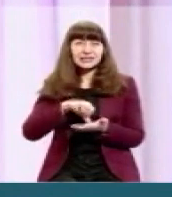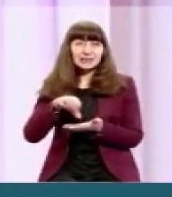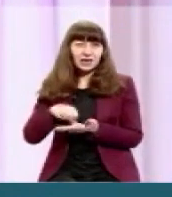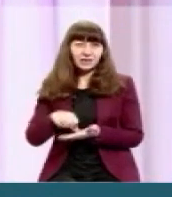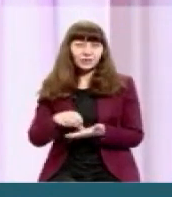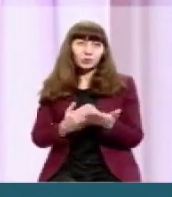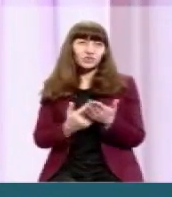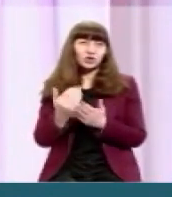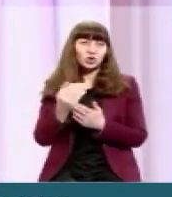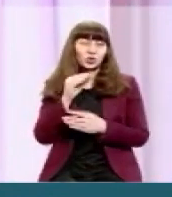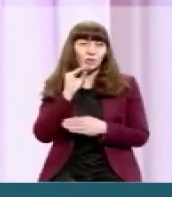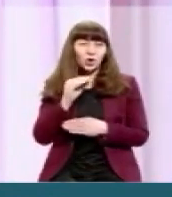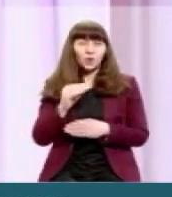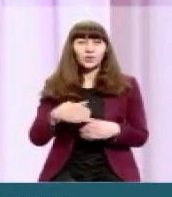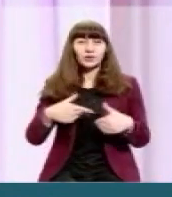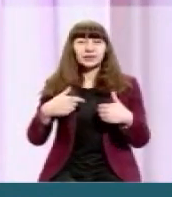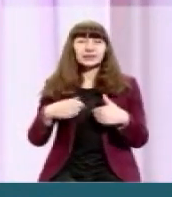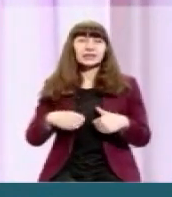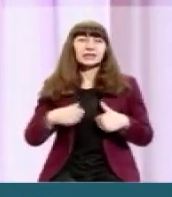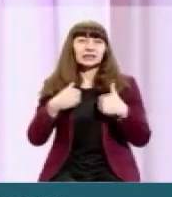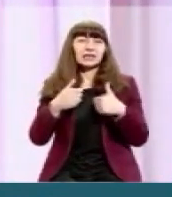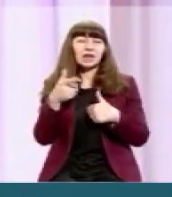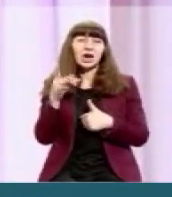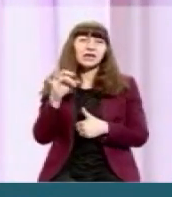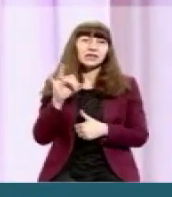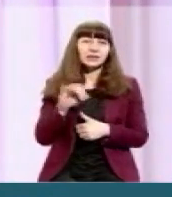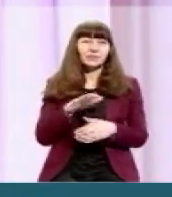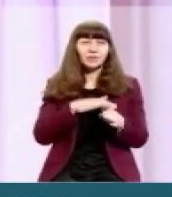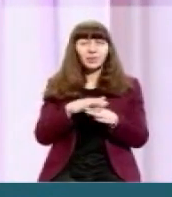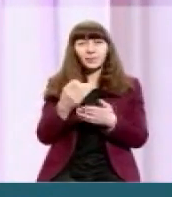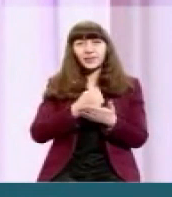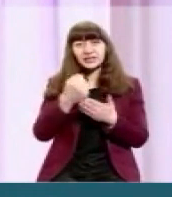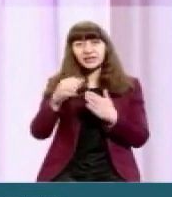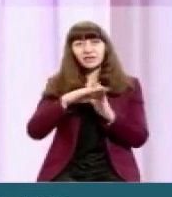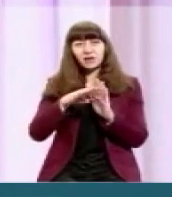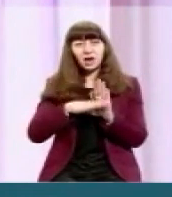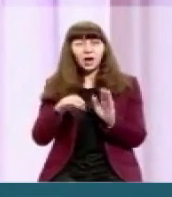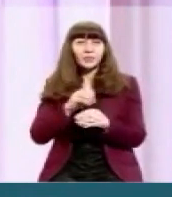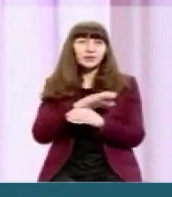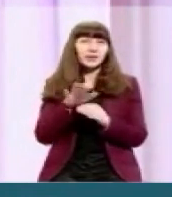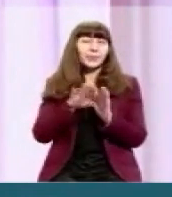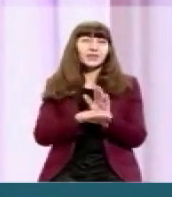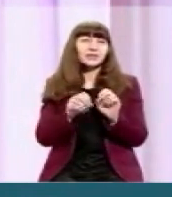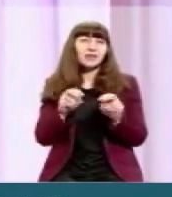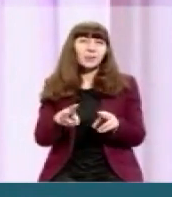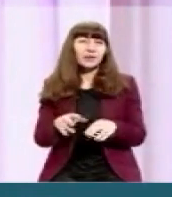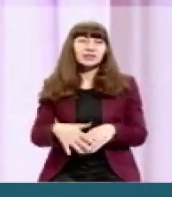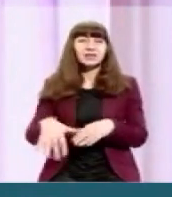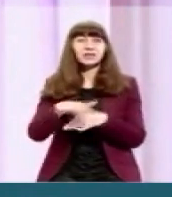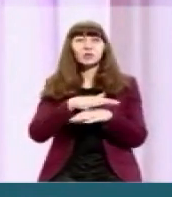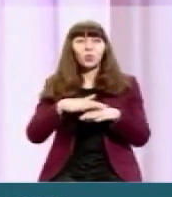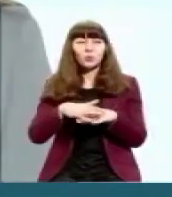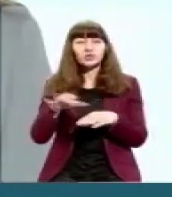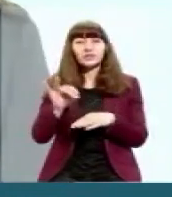демонстрировать высокий профессионализм, мужество и самоотверженность, выполняя поставленные задачи. Обеспечивает безопасность личности, общества